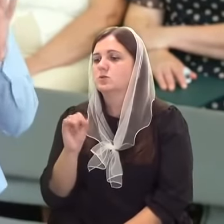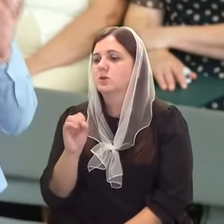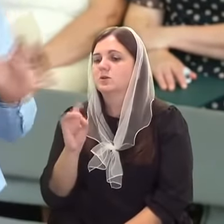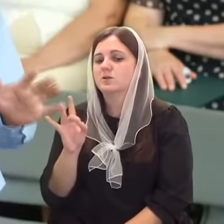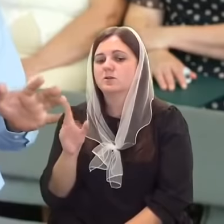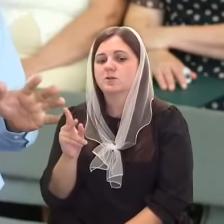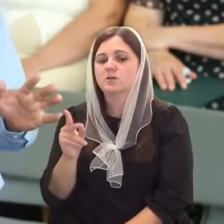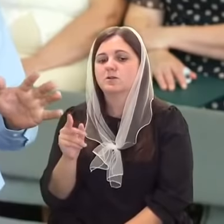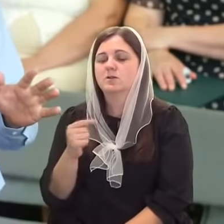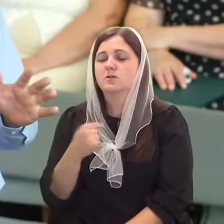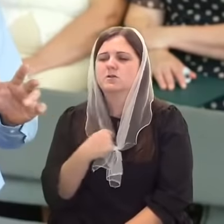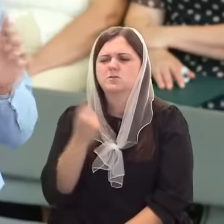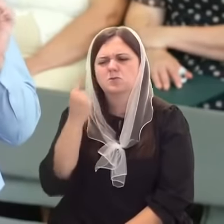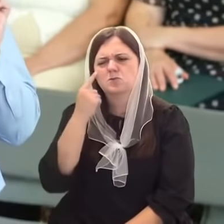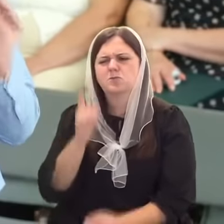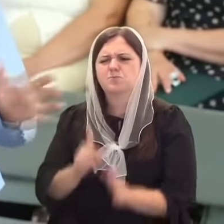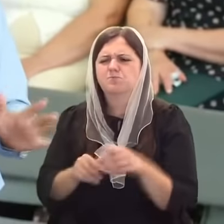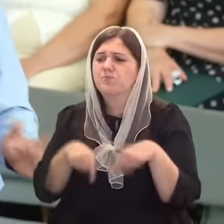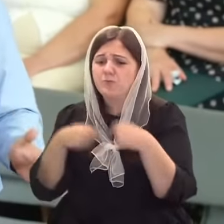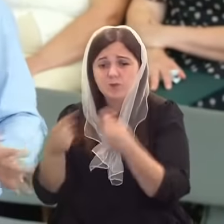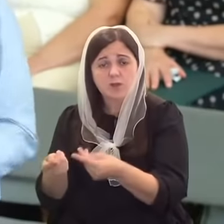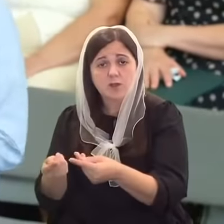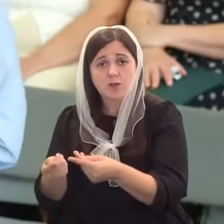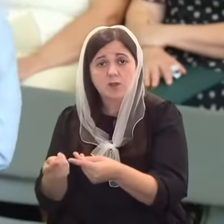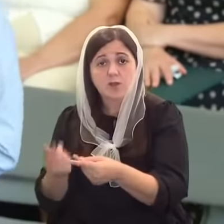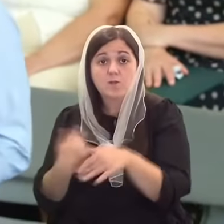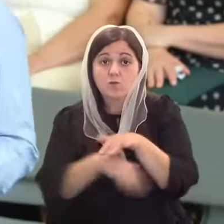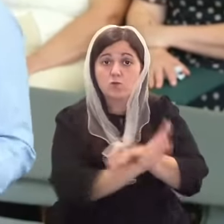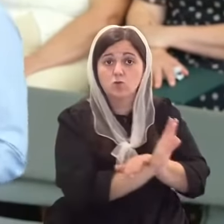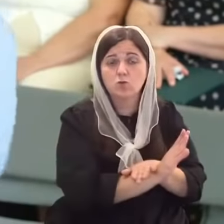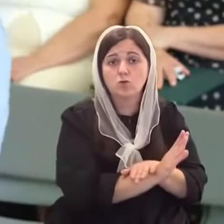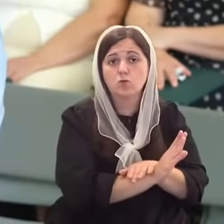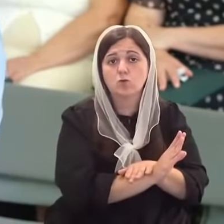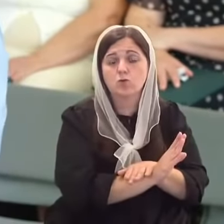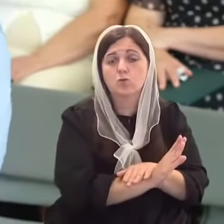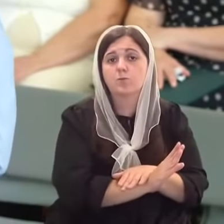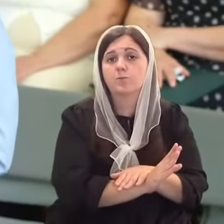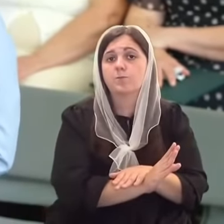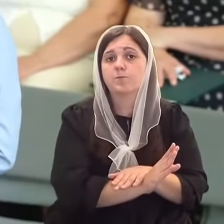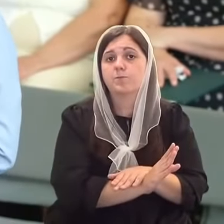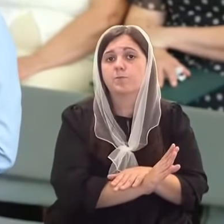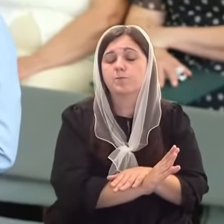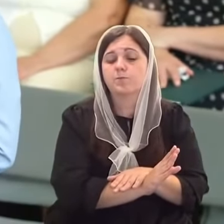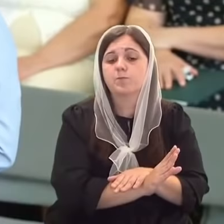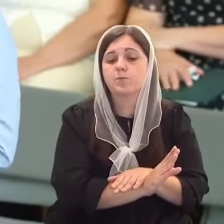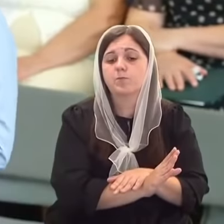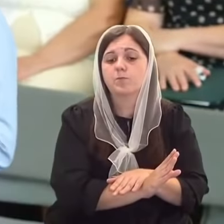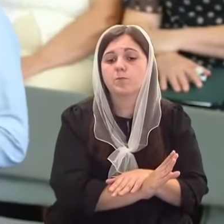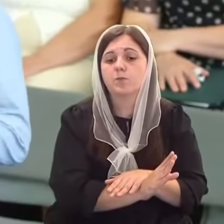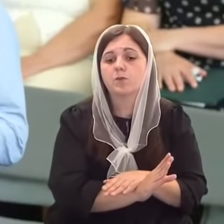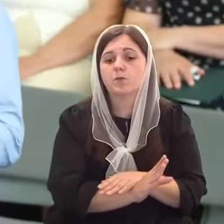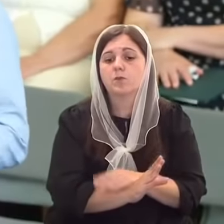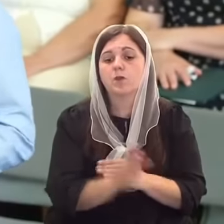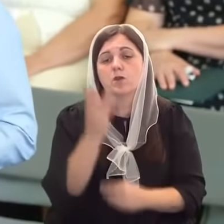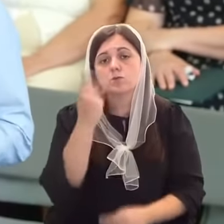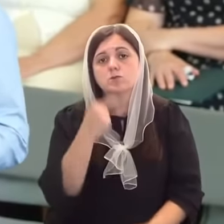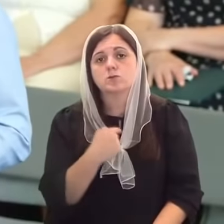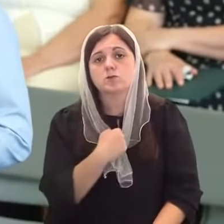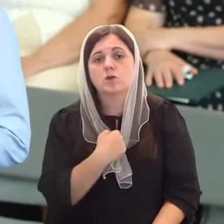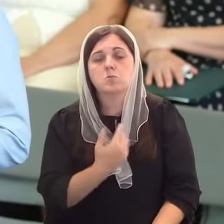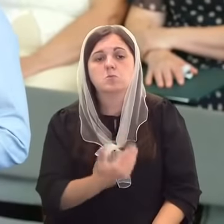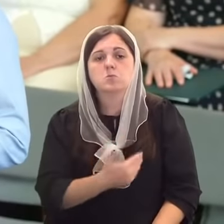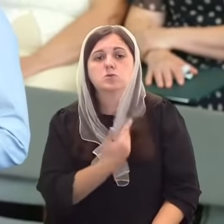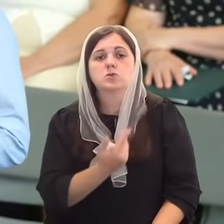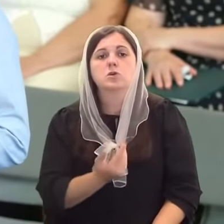Я что-то еще начал говорить. Я думал, отдам и убегу. Просто выйду с этого отдела. И когда я начал что-то со страха